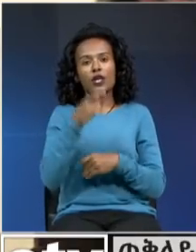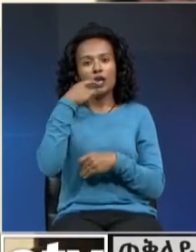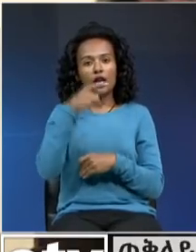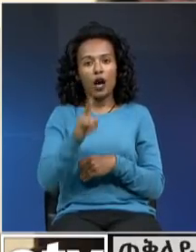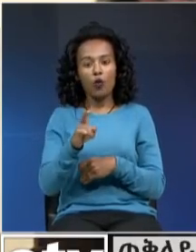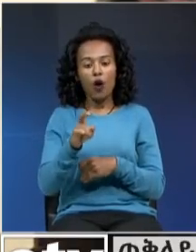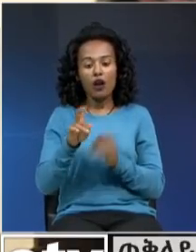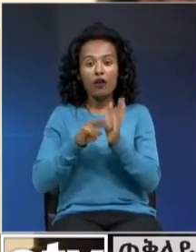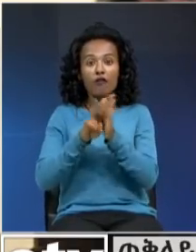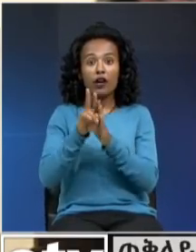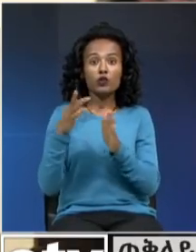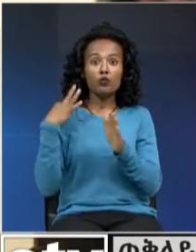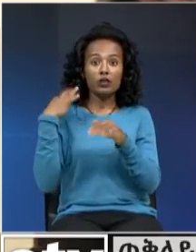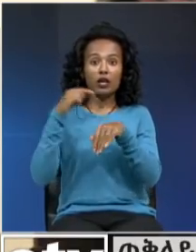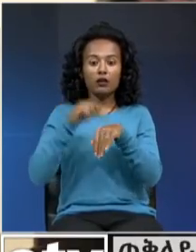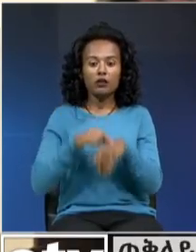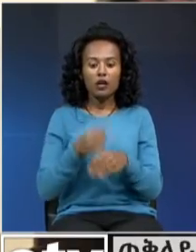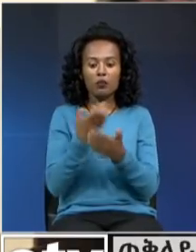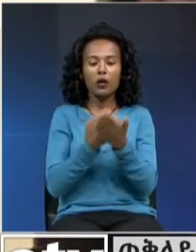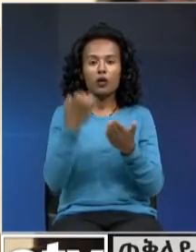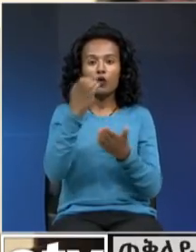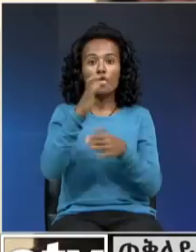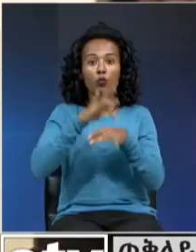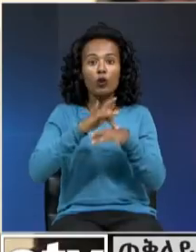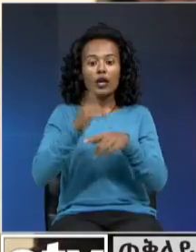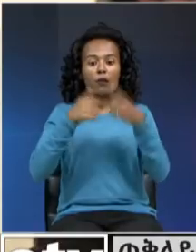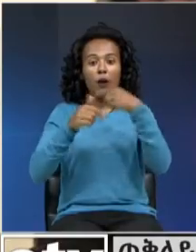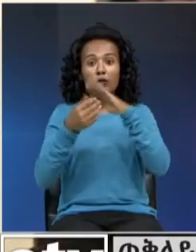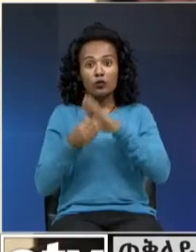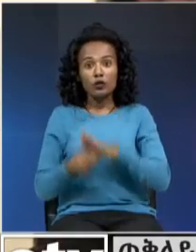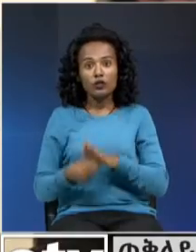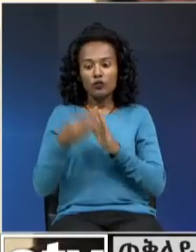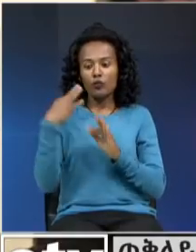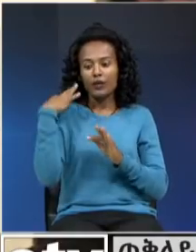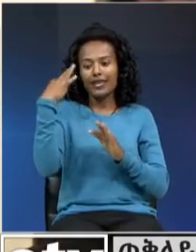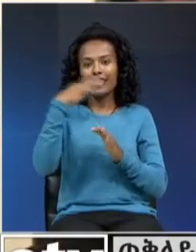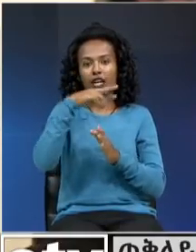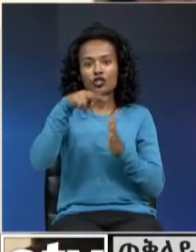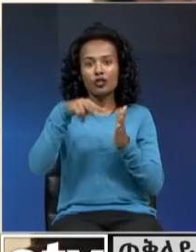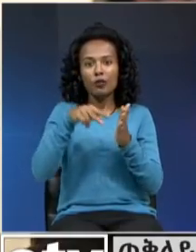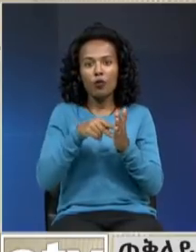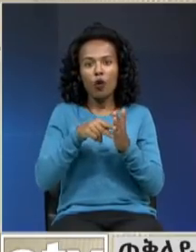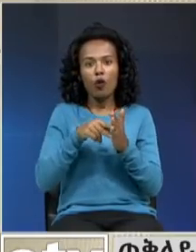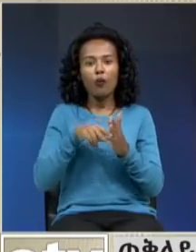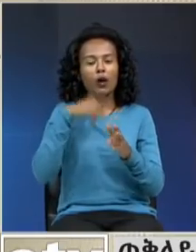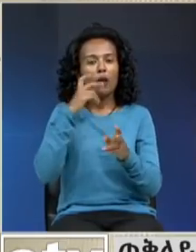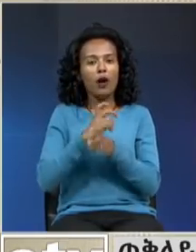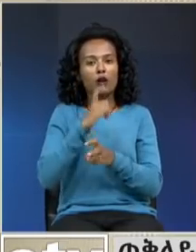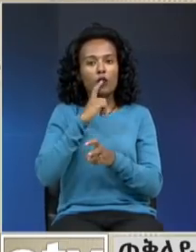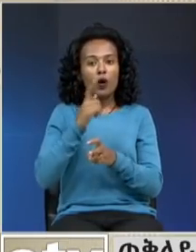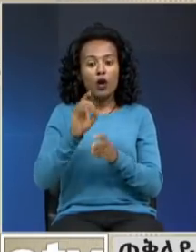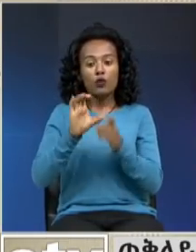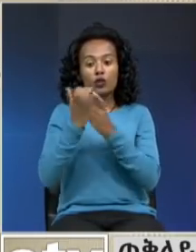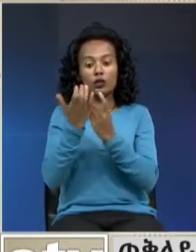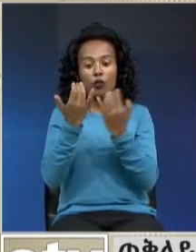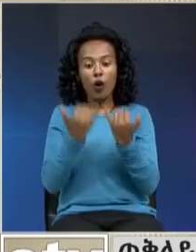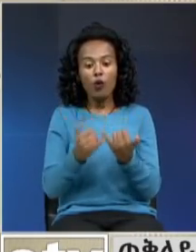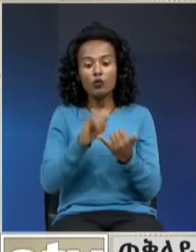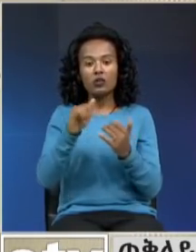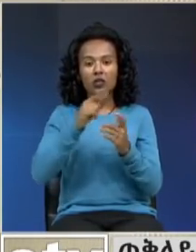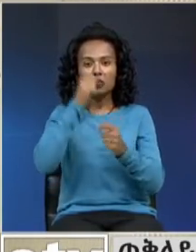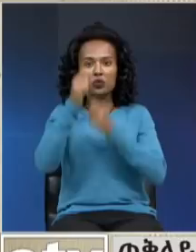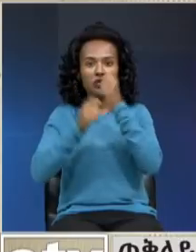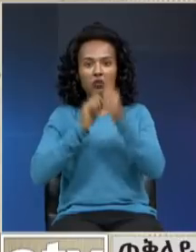ቫይረሱ በጤና ስርዓት ላይና በኢኮኖሚ ላይ የሚያስከትለውን ተጽዕኖ በየግላችን ለመቋቋም ከባድ ነው ብለዋል። ሁኔታው ከአሁኑ እንደ ቱሪዝም